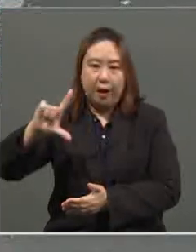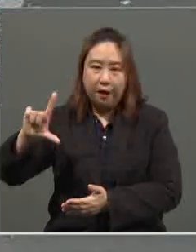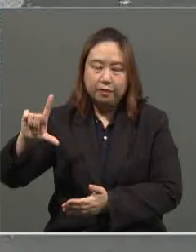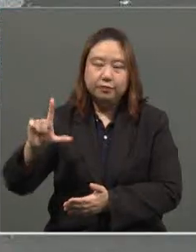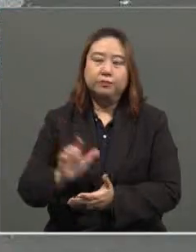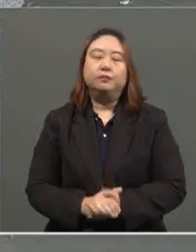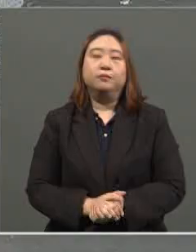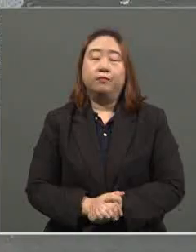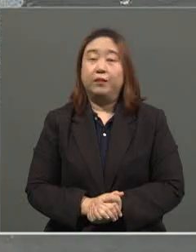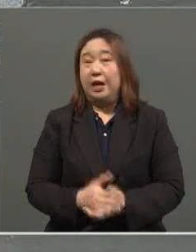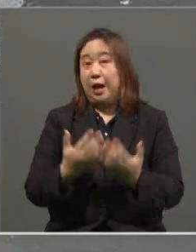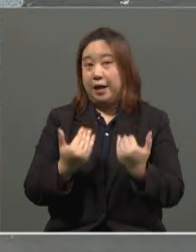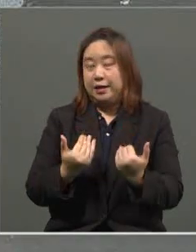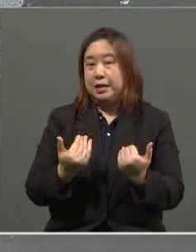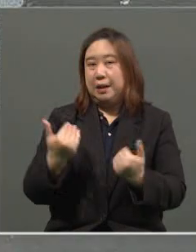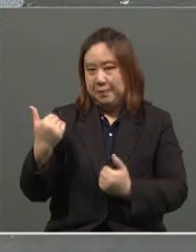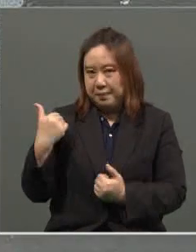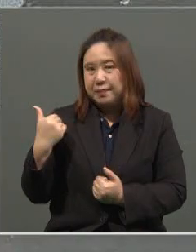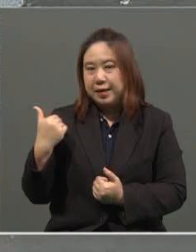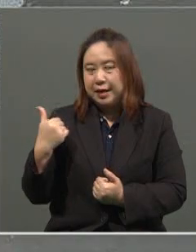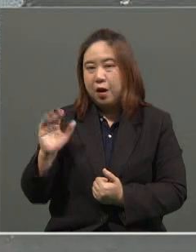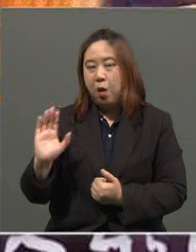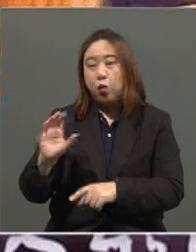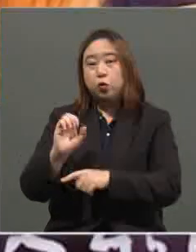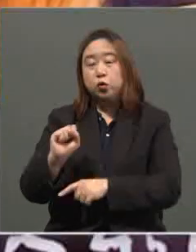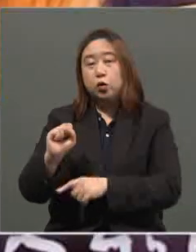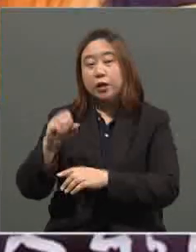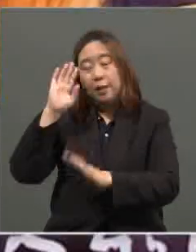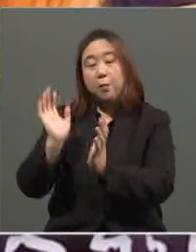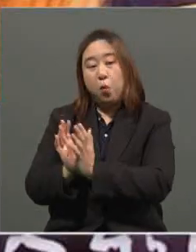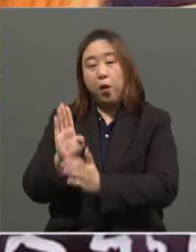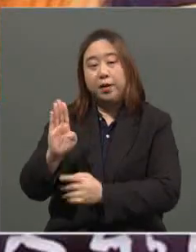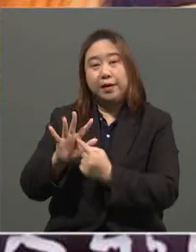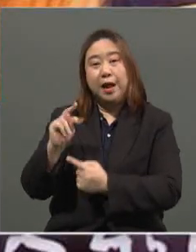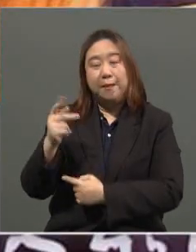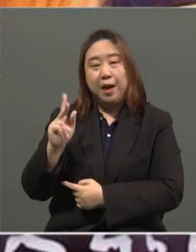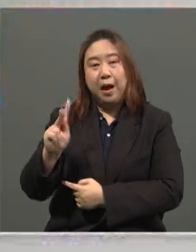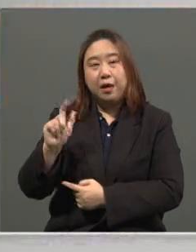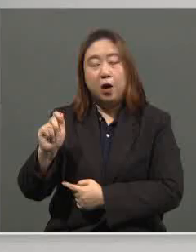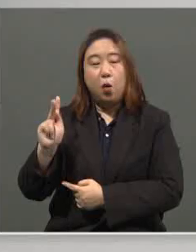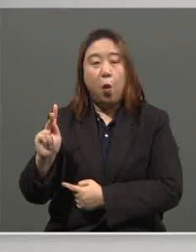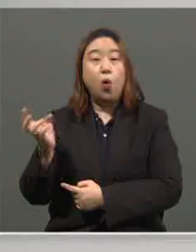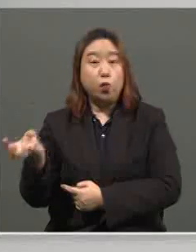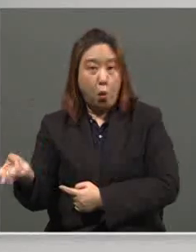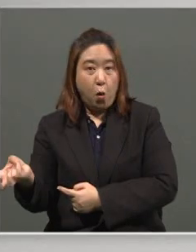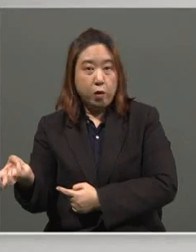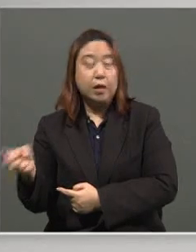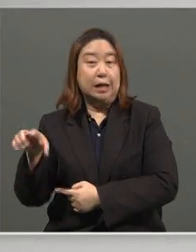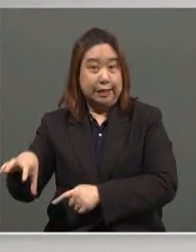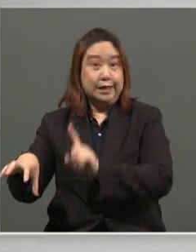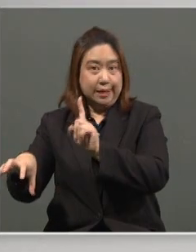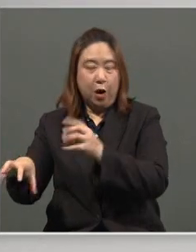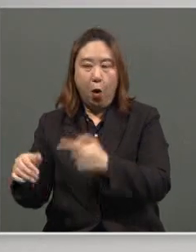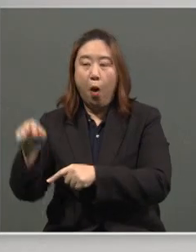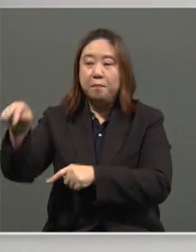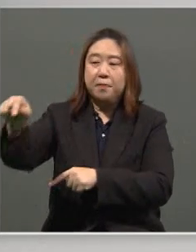ยคดีดังกล่าวตอนนี้มีแค่โอนมาจากสน.บางกอกน้อยส่วนในพื้นที่อื่นๆอีกสักพักเชื่อว่าทางเจ้าหน้าที่ก็น่าจะมี